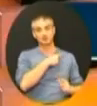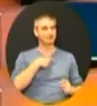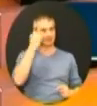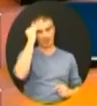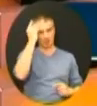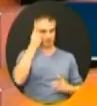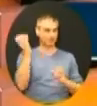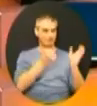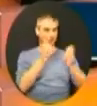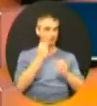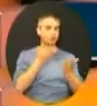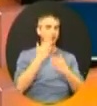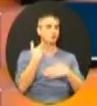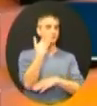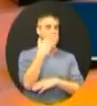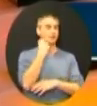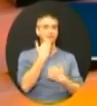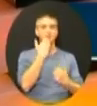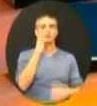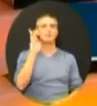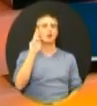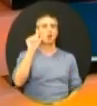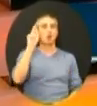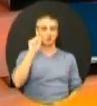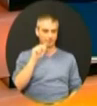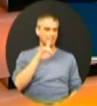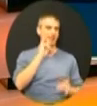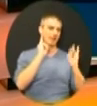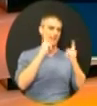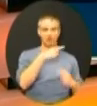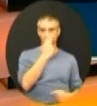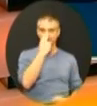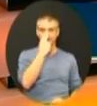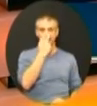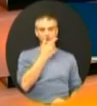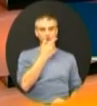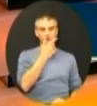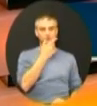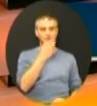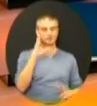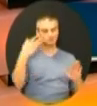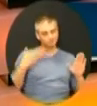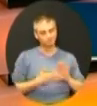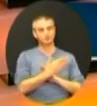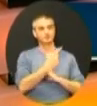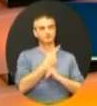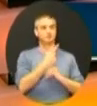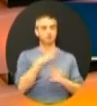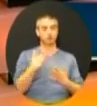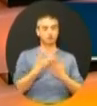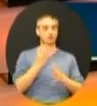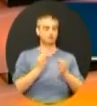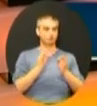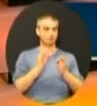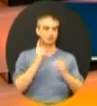המינויים בשירות המדינה היייתה פרשת ברון חברון שבעצם ניסו להשחיל נקרא לזה ככה יועץ